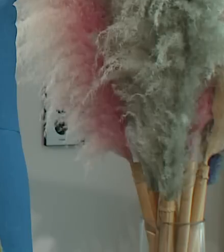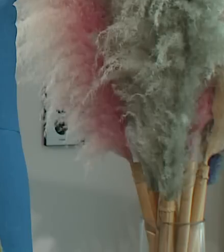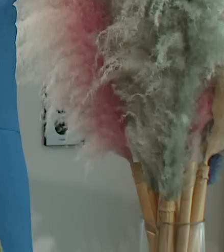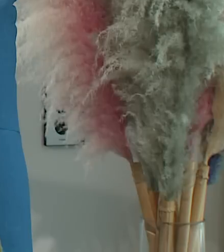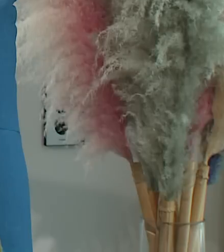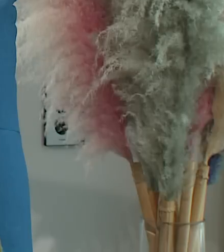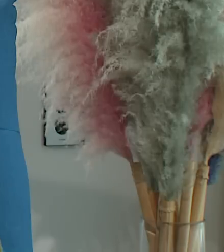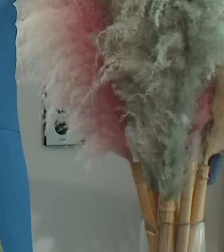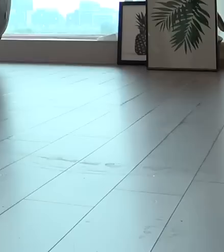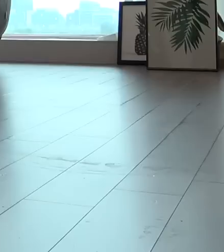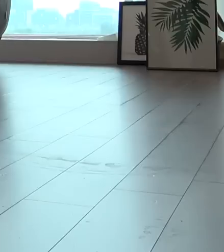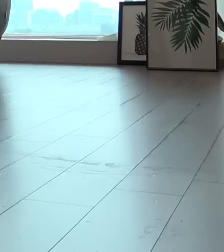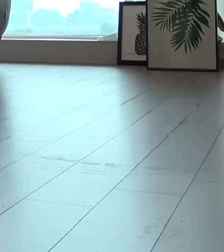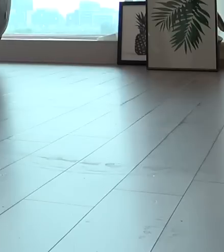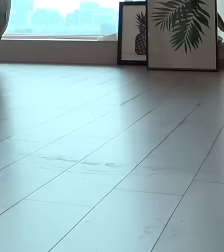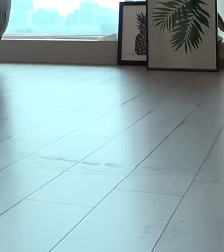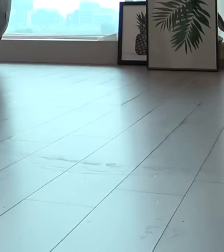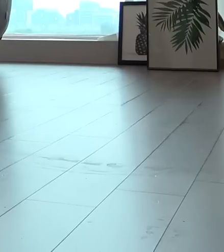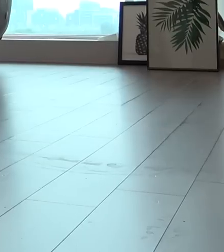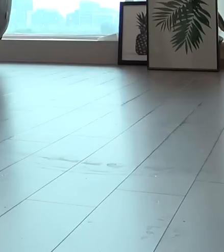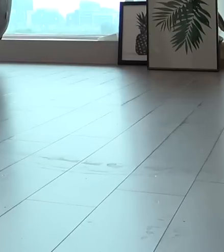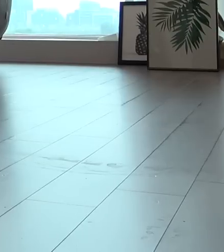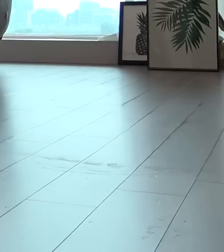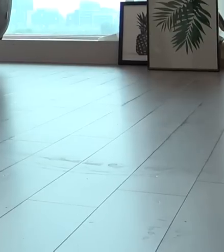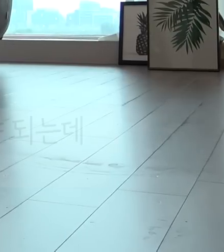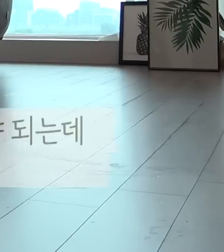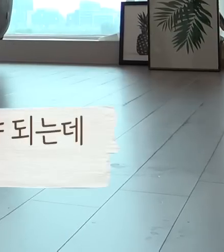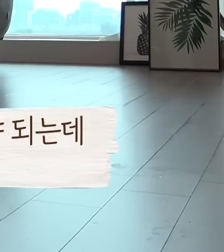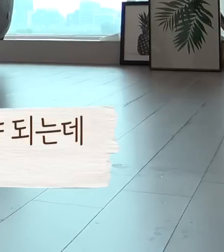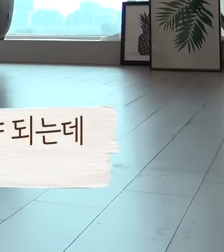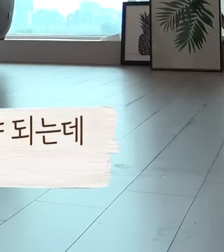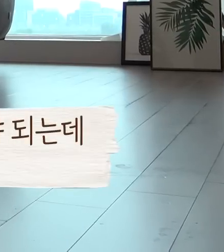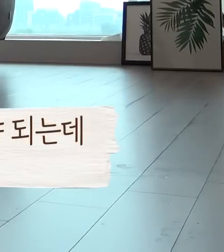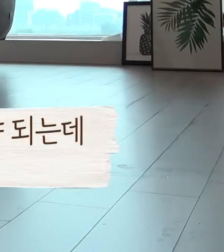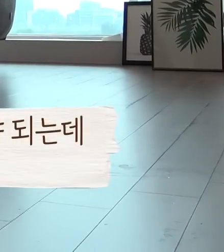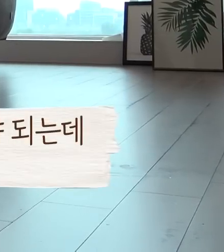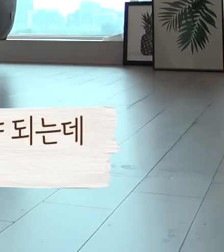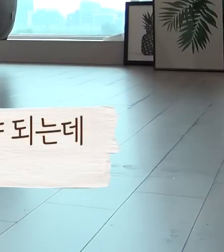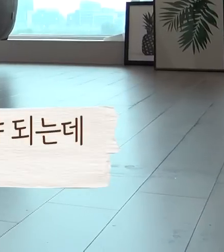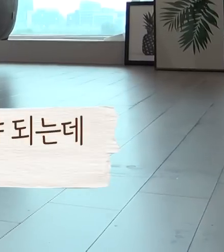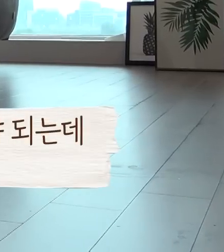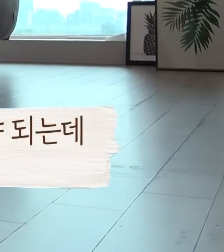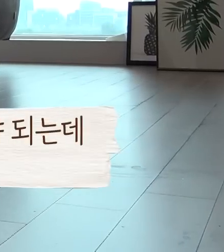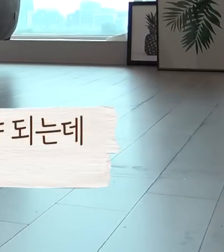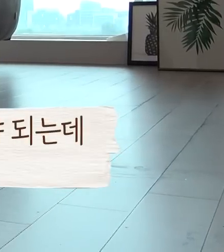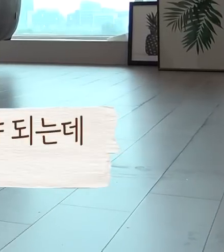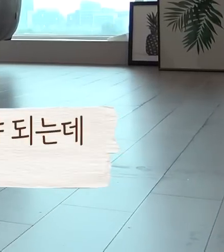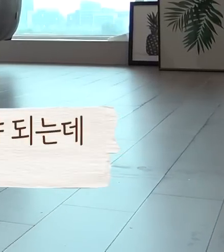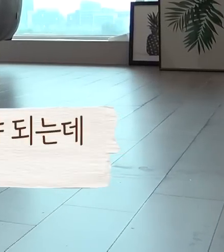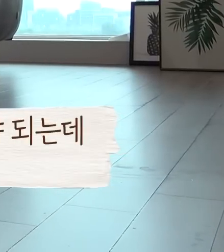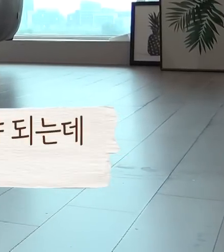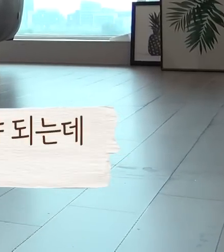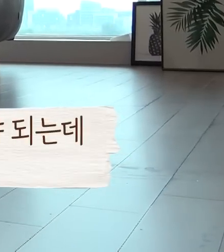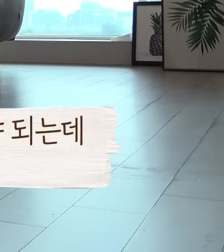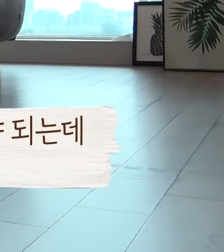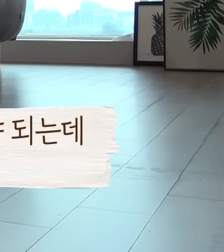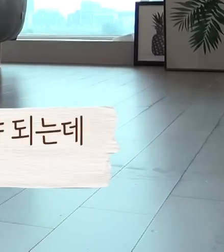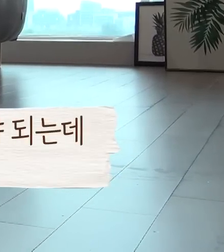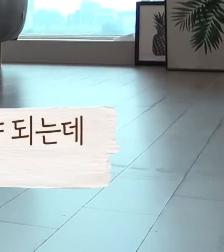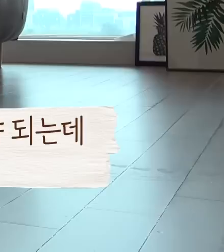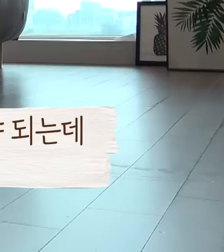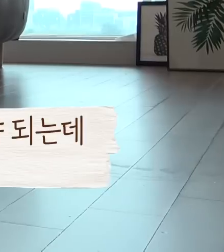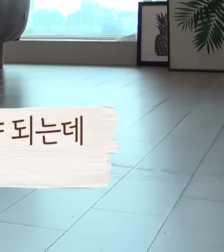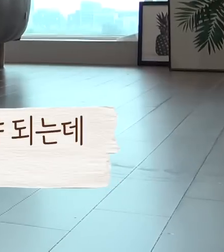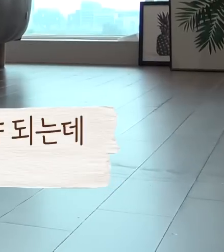경청해 보시기 바랍니다 스님 안녕하세요 찾아뵙고 감사하다는 인사를 해야